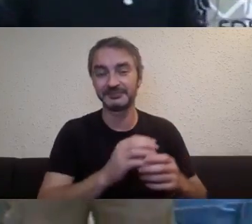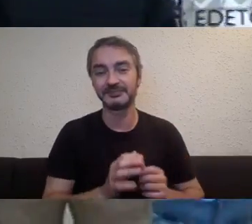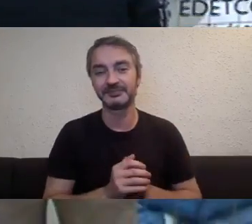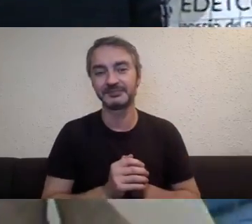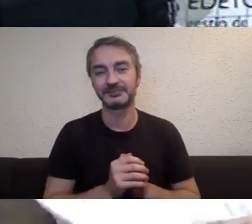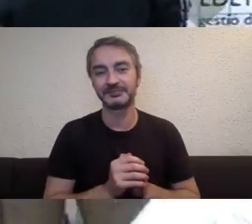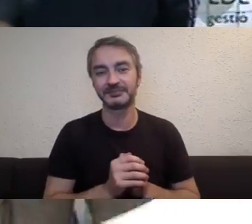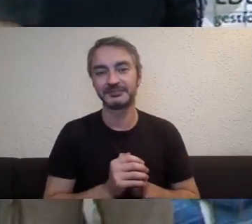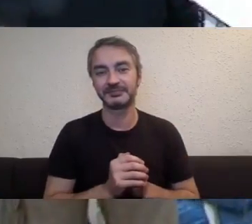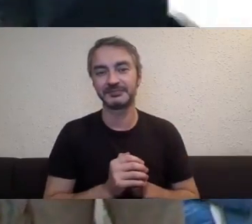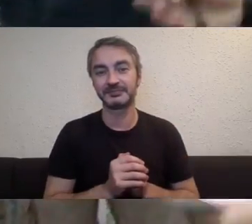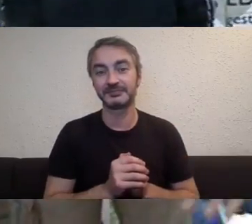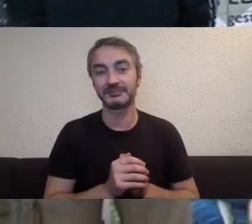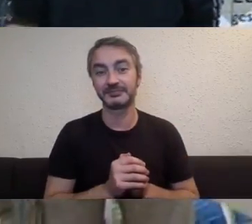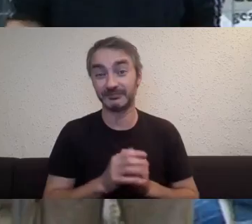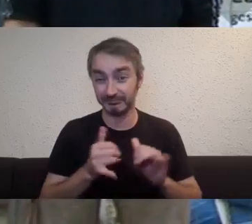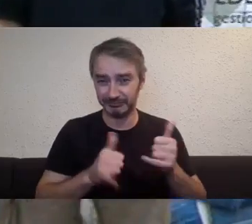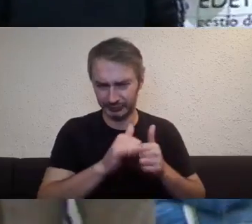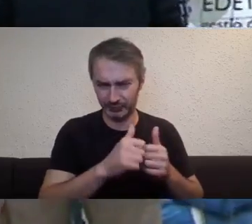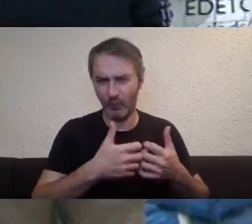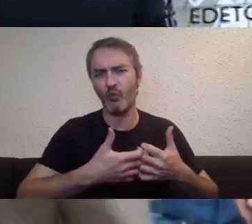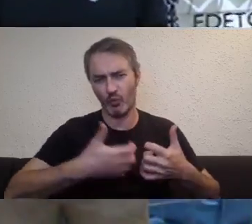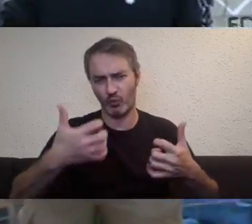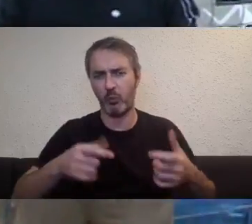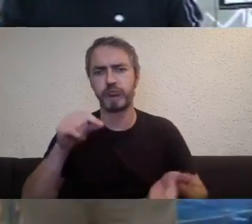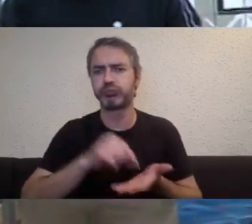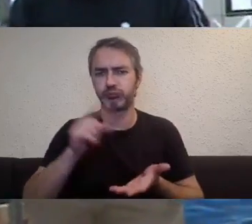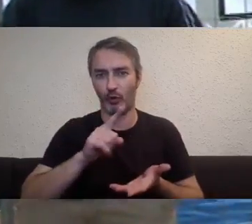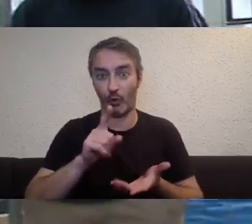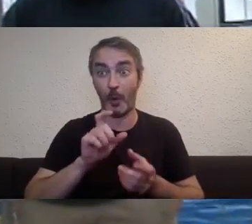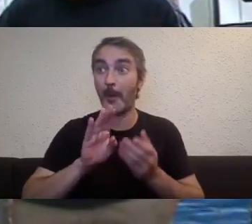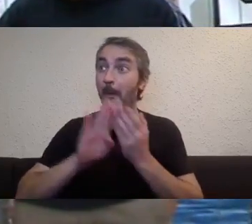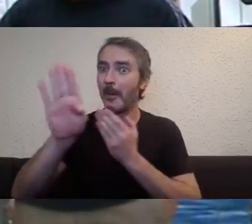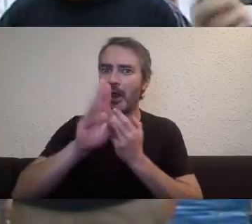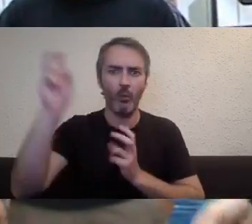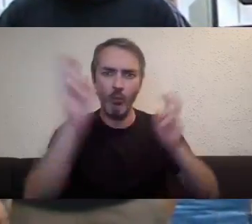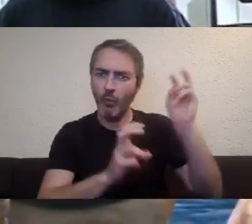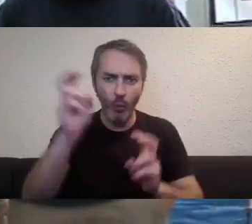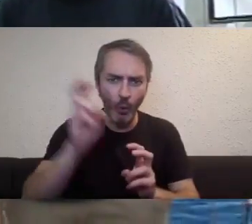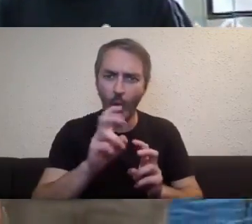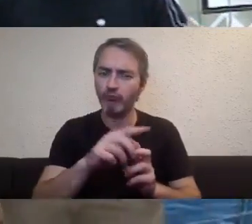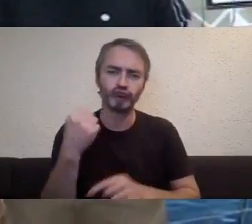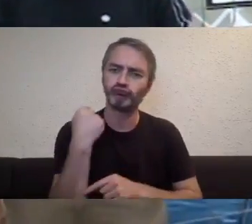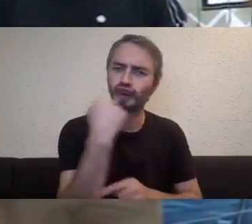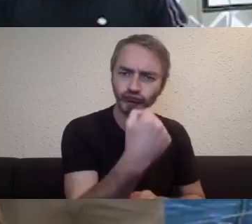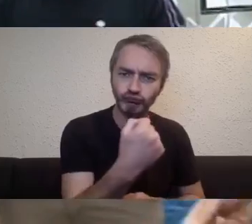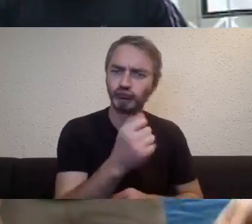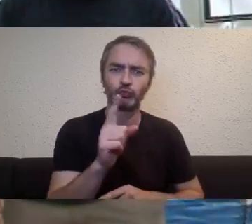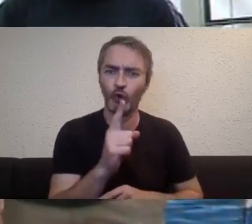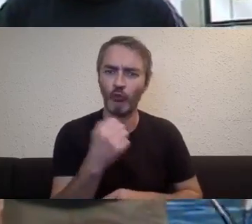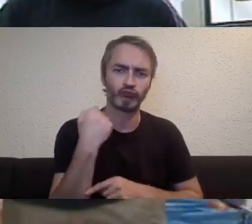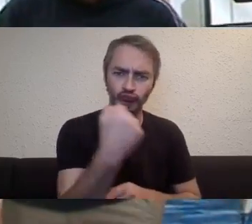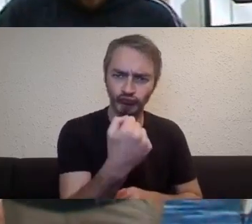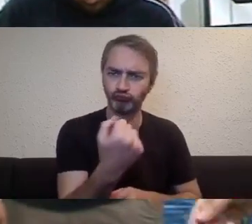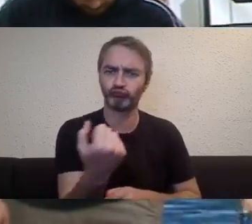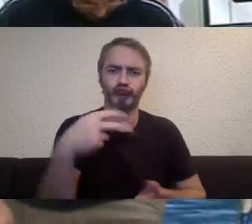el desallotjament va ser un desallotjament que va durar, doncs, molta estona. Molts veïns van baixar a donar la seva solidaritat